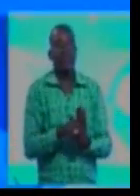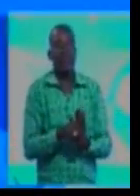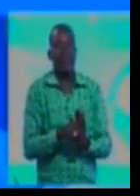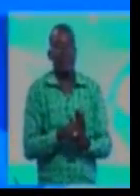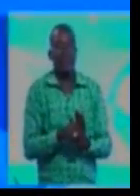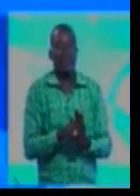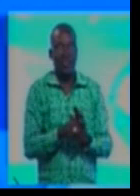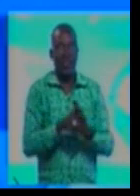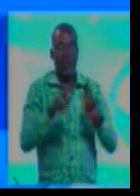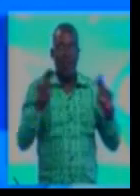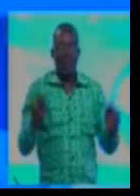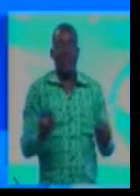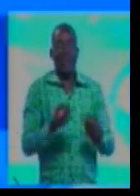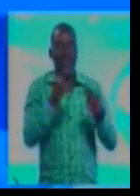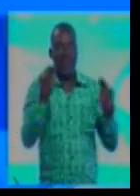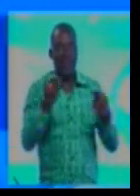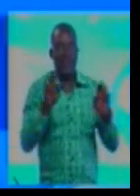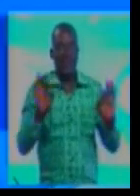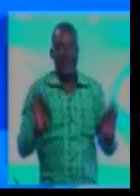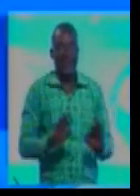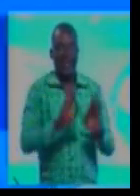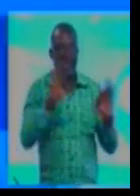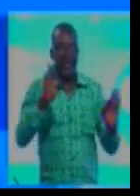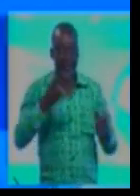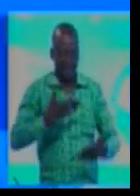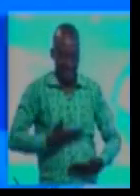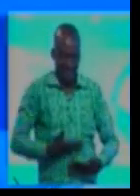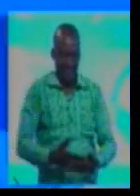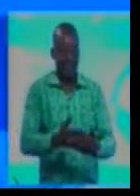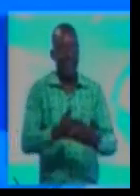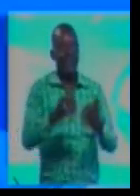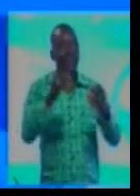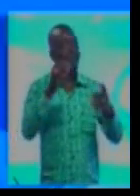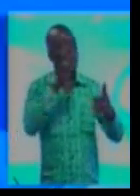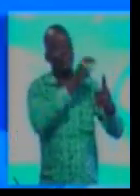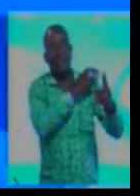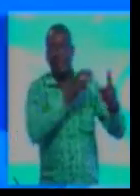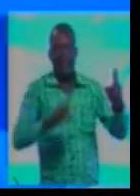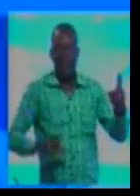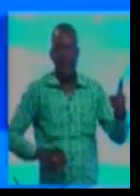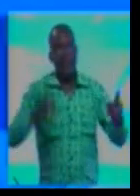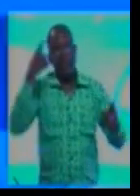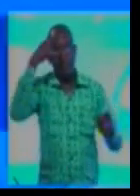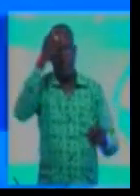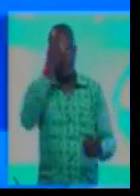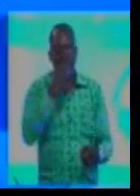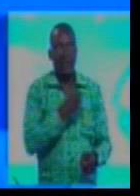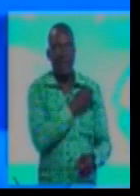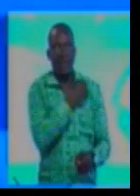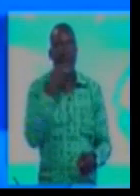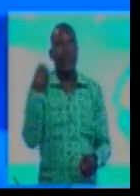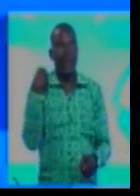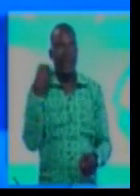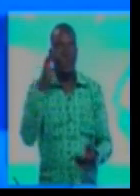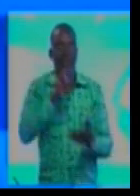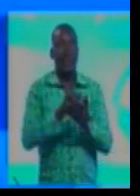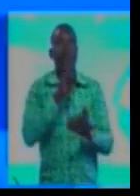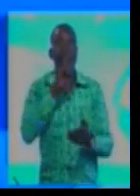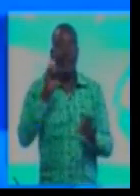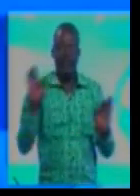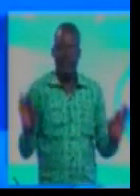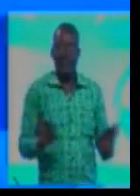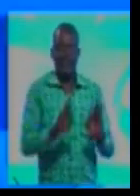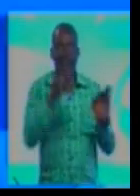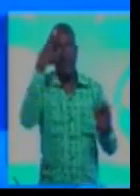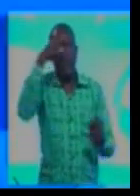La Noël, au-delà de la célébration de la naissance du Christ pour les chrétiens, est aussi une fête pour les